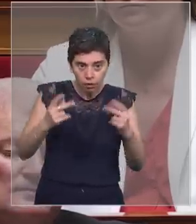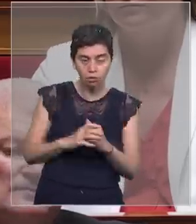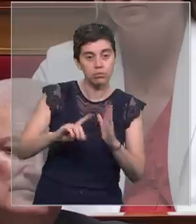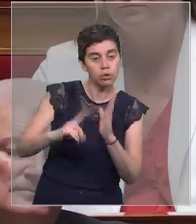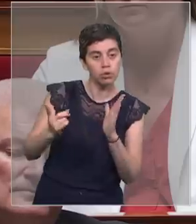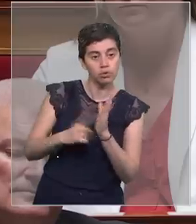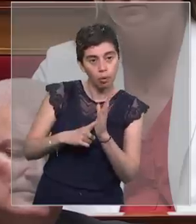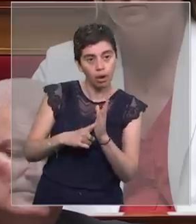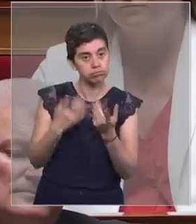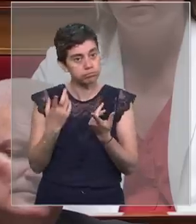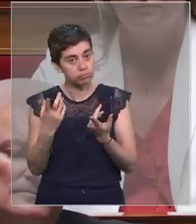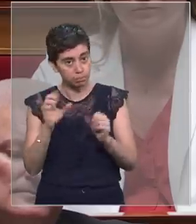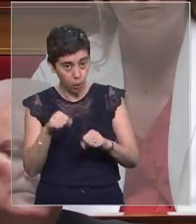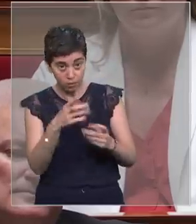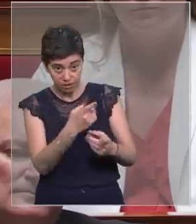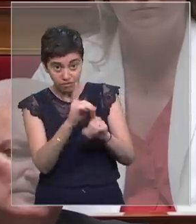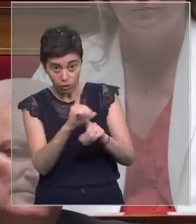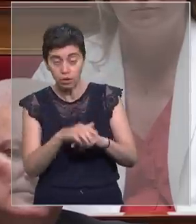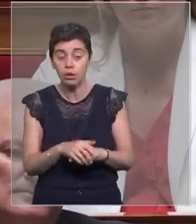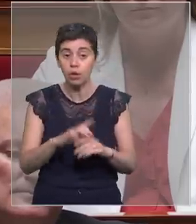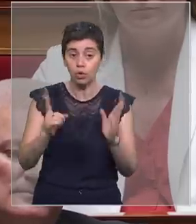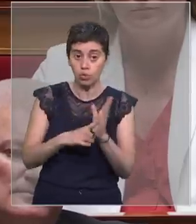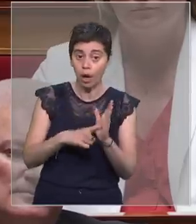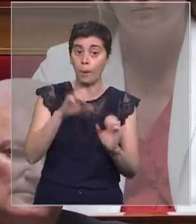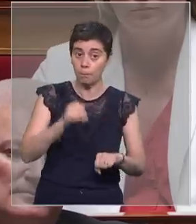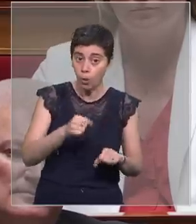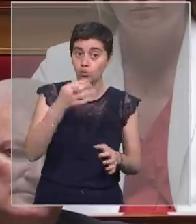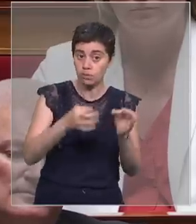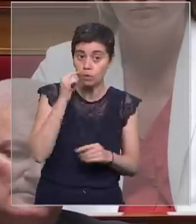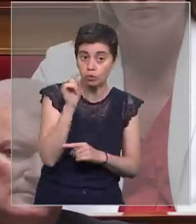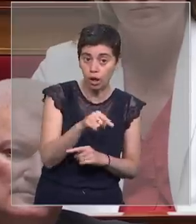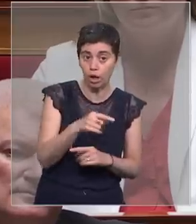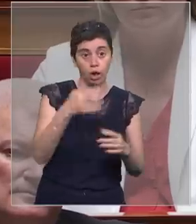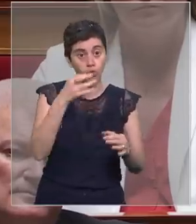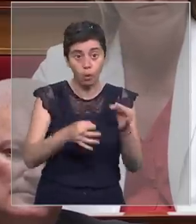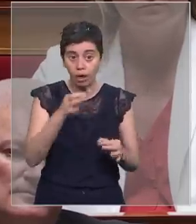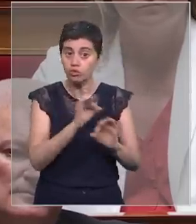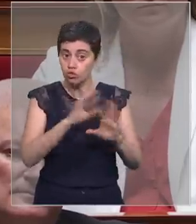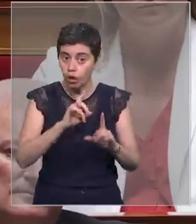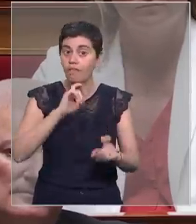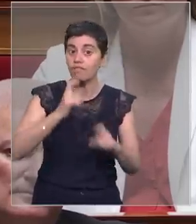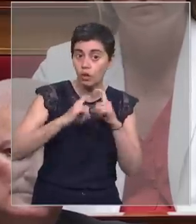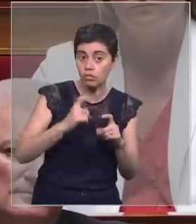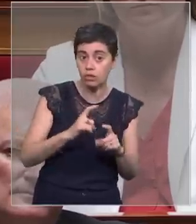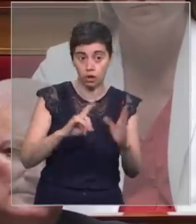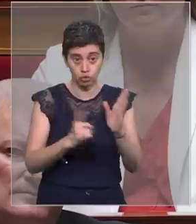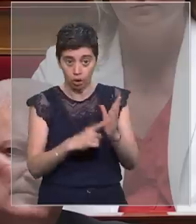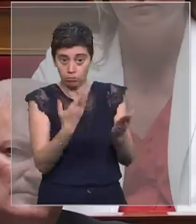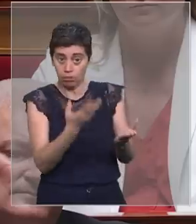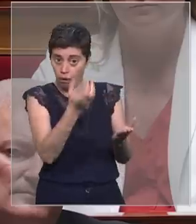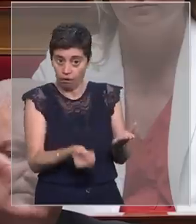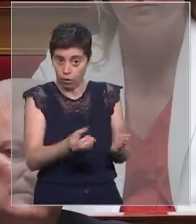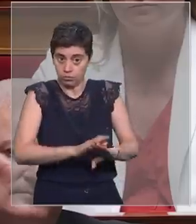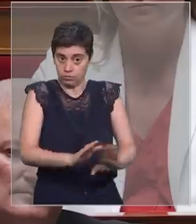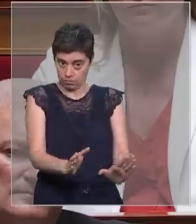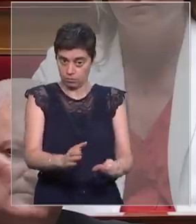défendu et obtenir justice, le droit de ne pas être violenté, le droit d'être un enfant et juste un enfant.